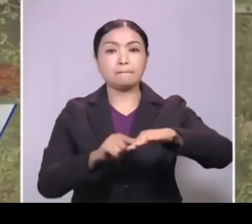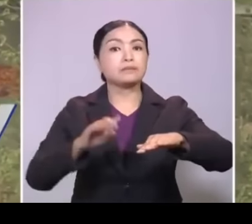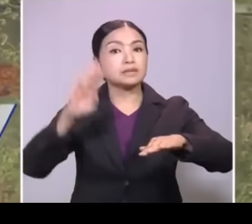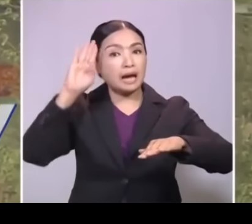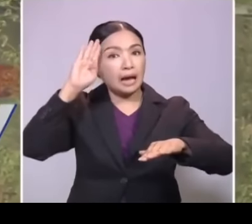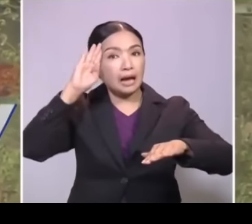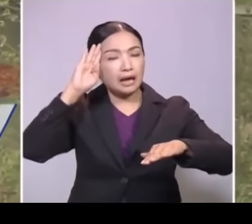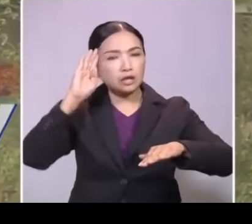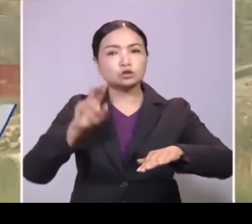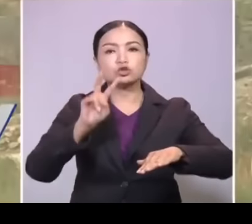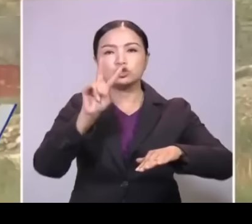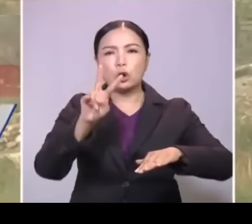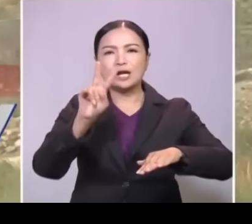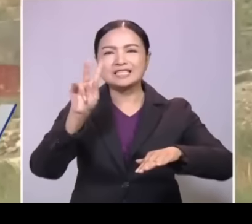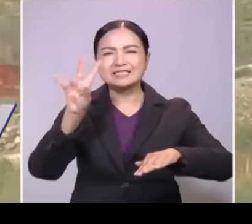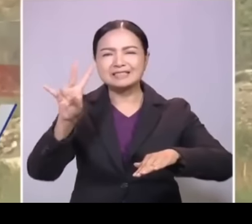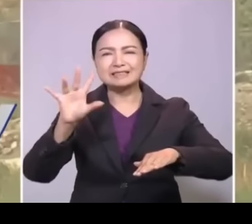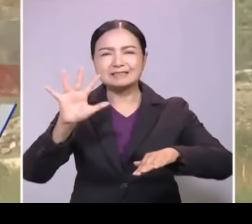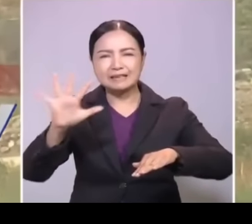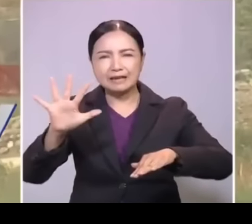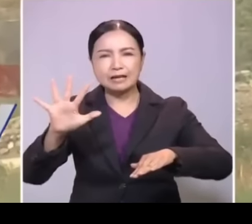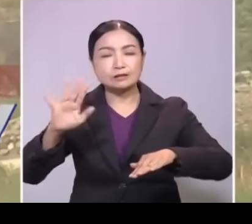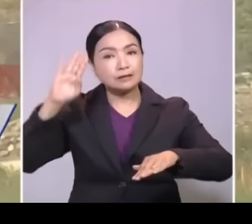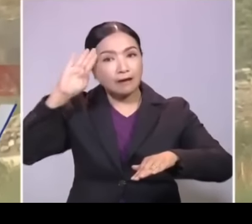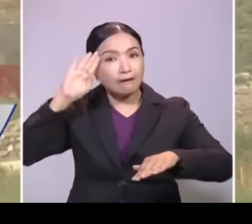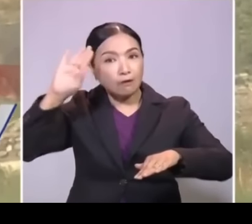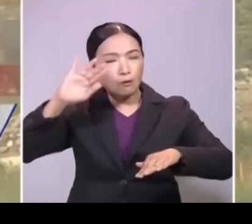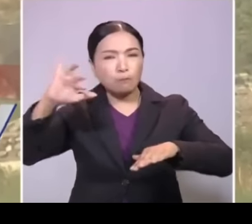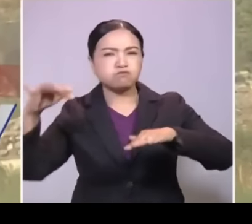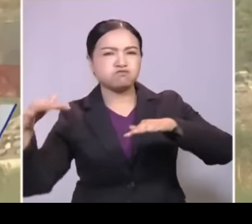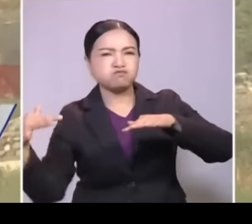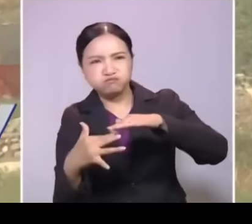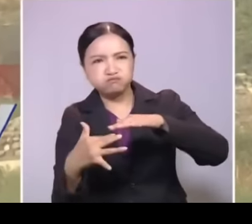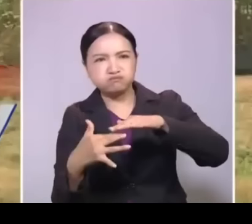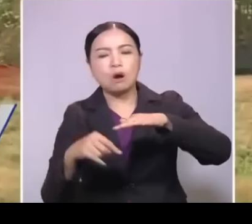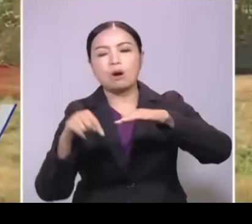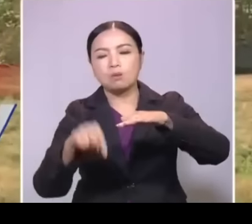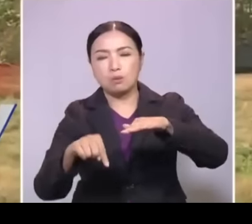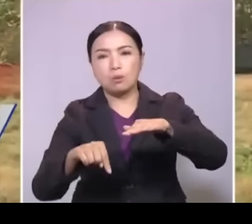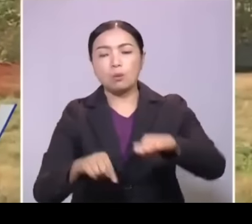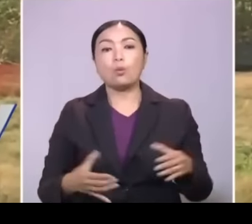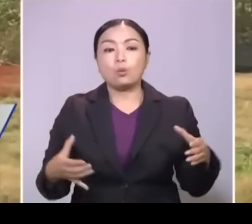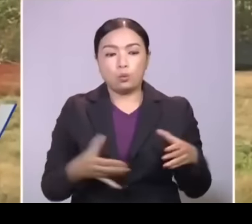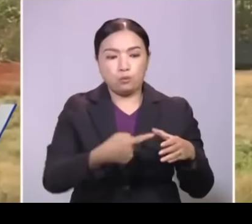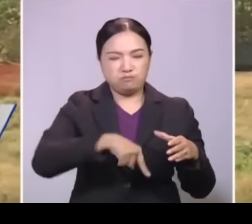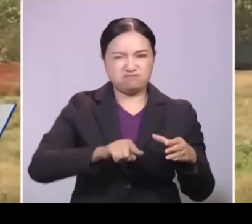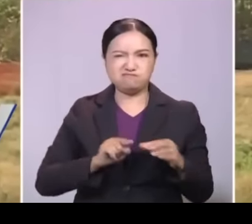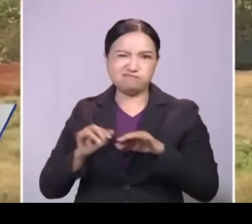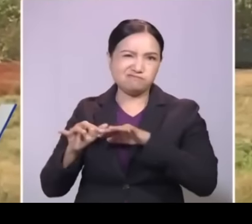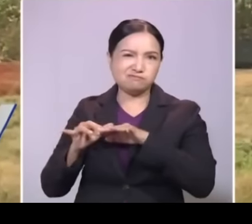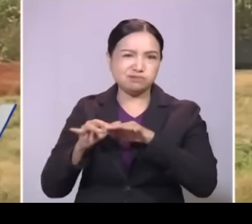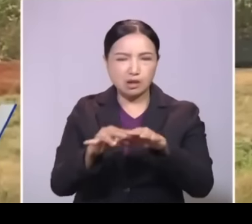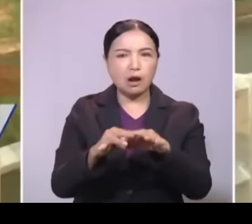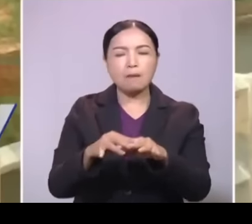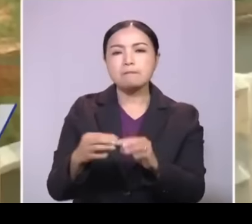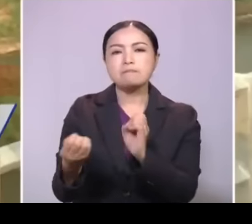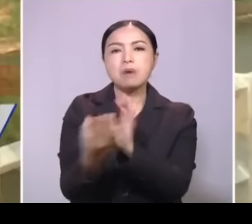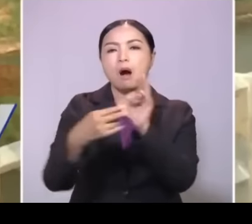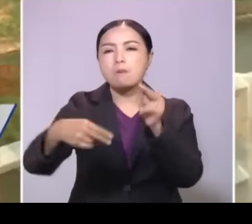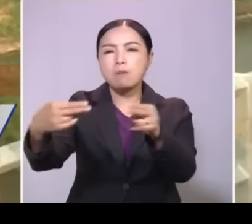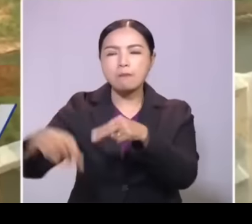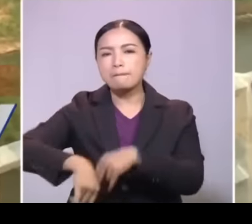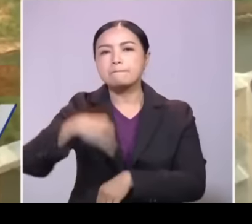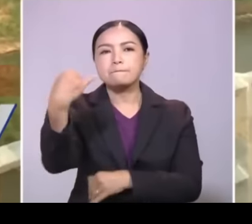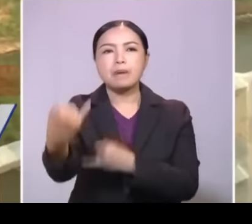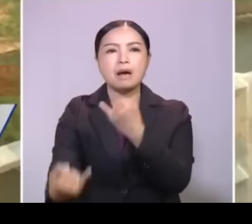หารกองพัน275ทั้งฐานผาซองแล้วก็ตันยินนองหรือว่าปางการนะครับที่ถูกกลุ่มต่อต้านบุกโจมตีจนแตกพ่ายเมื่อสัปดาห์ก่